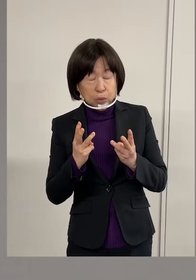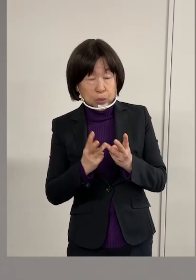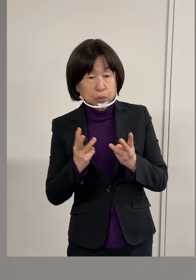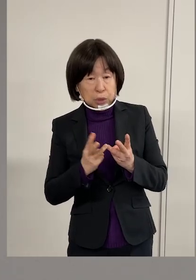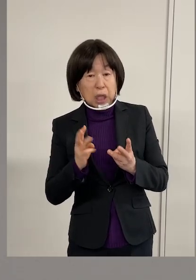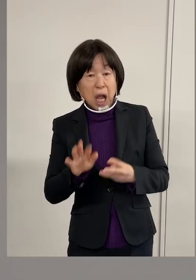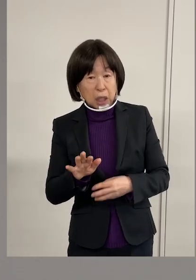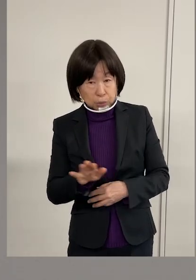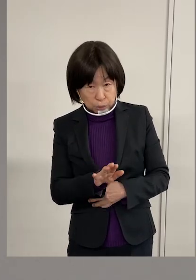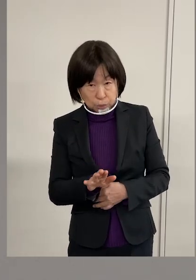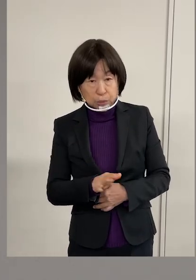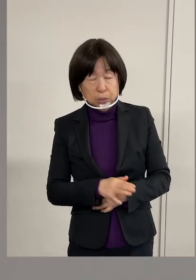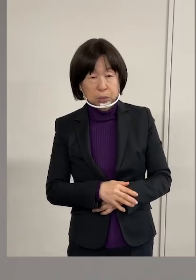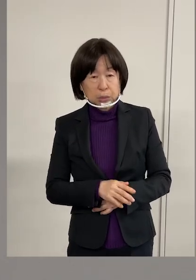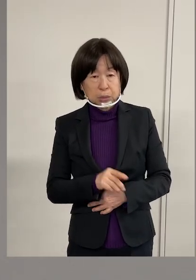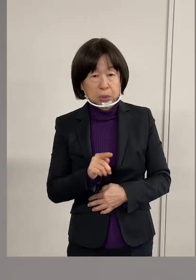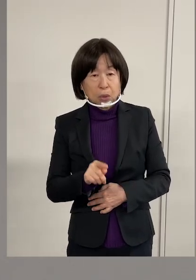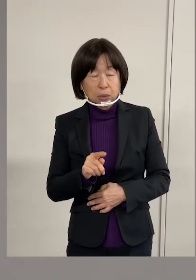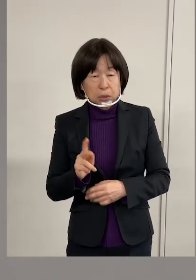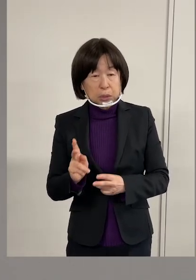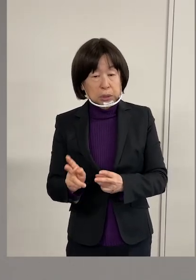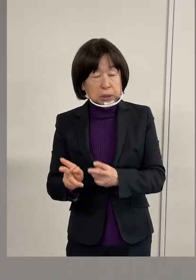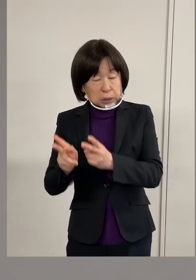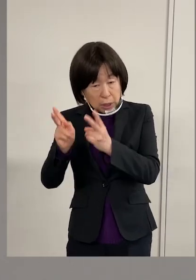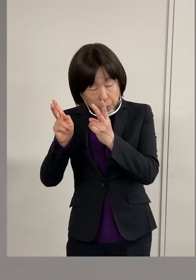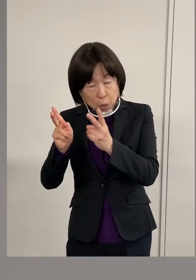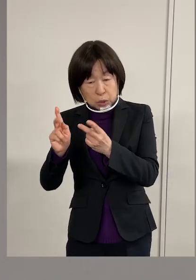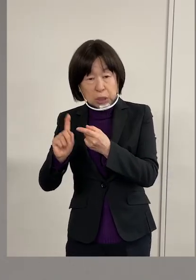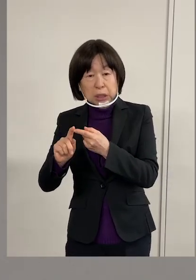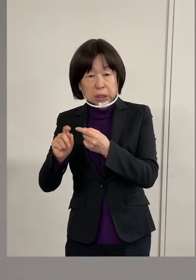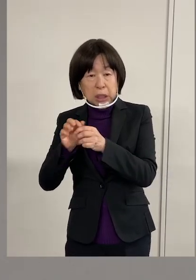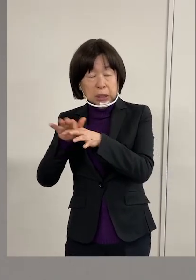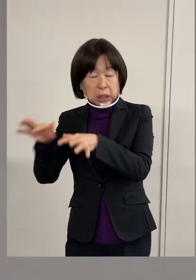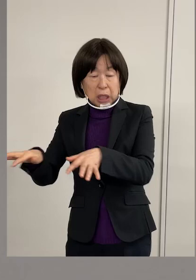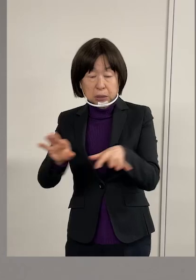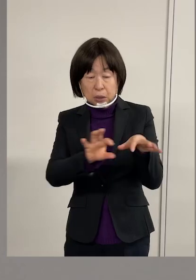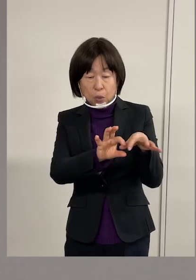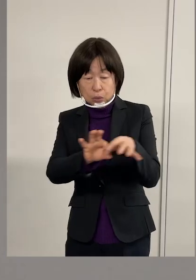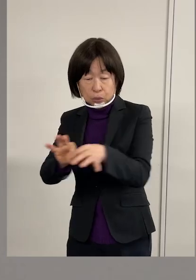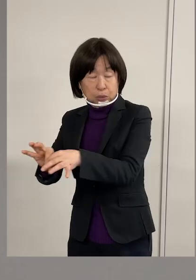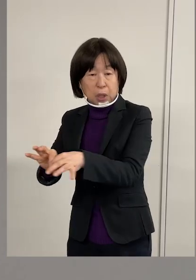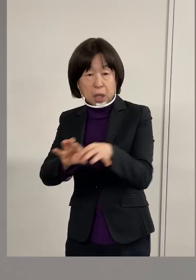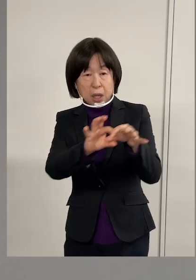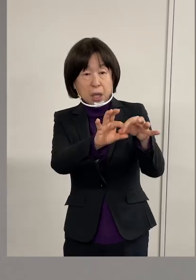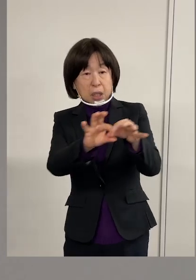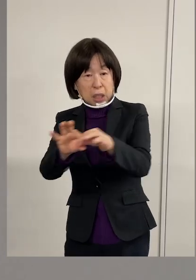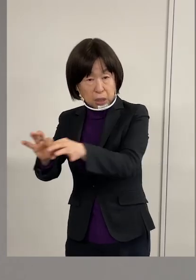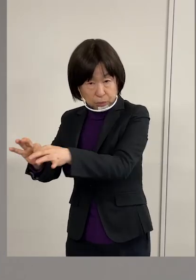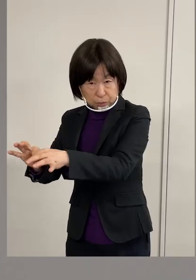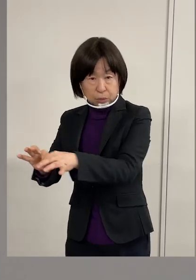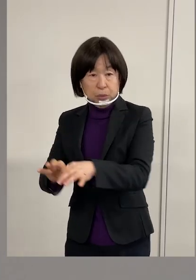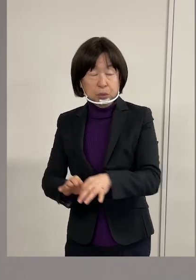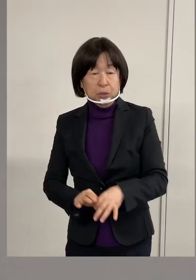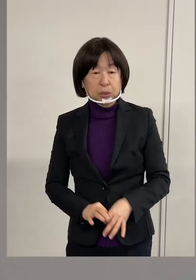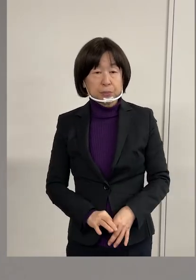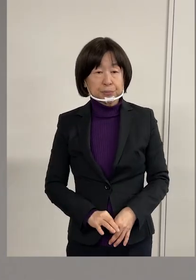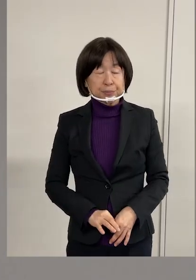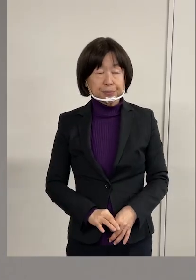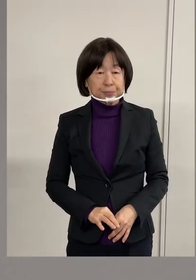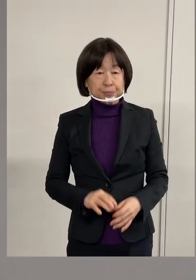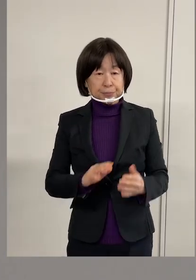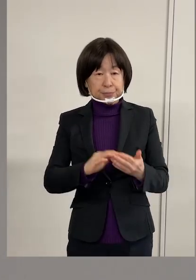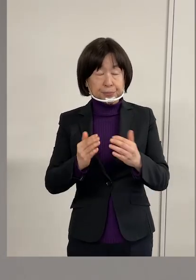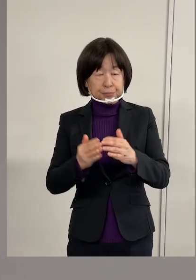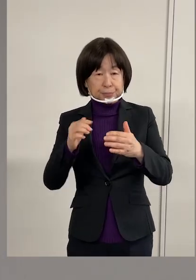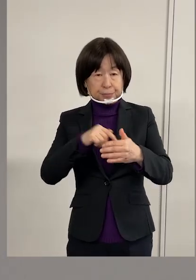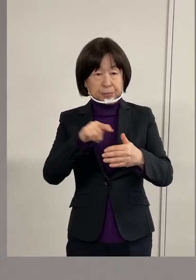ケースをやっぱり専門的な機関につなぐということで、一応ルートは確立されましたので、まあ、町内でもそうい